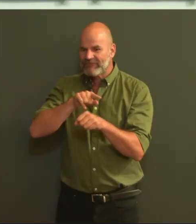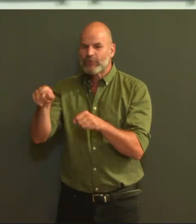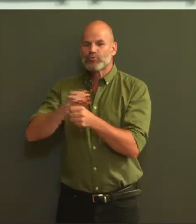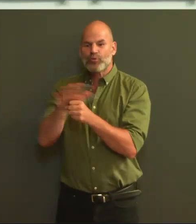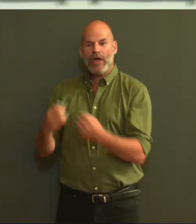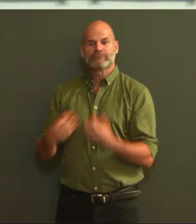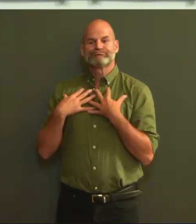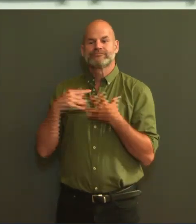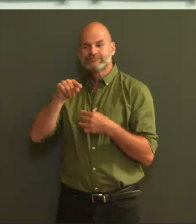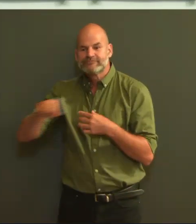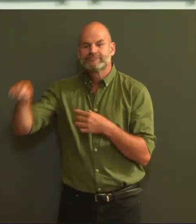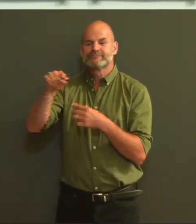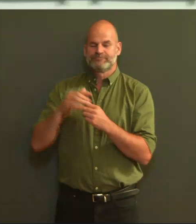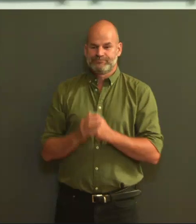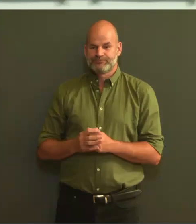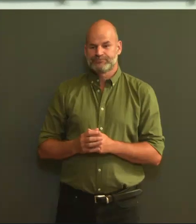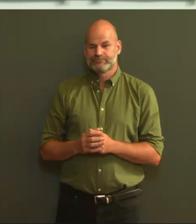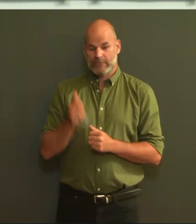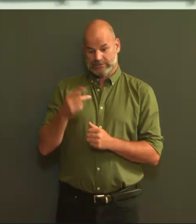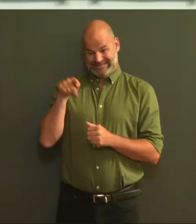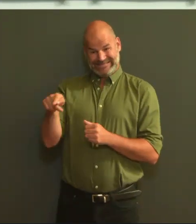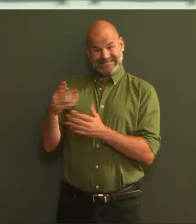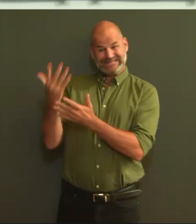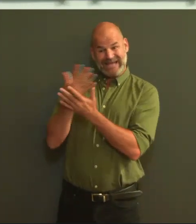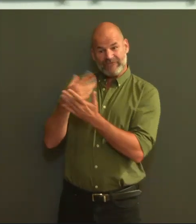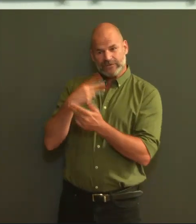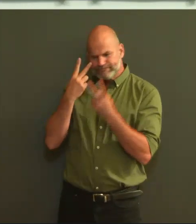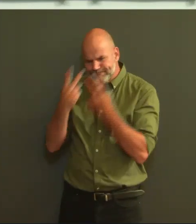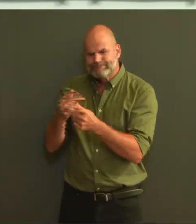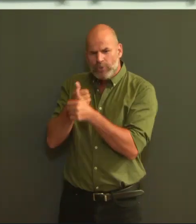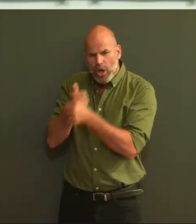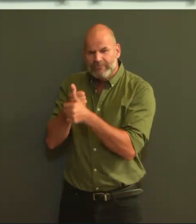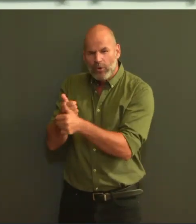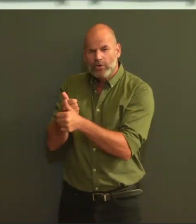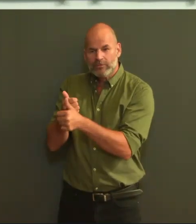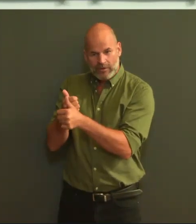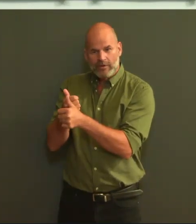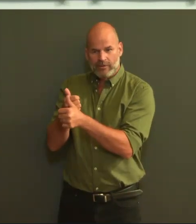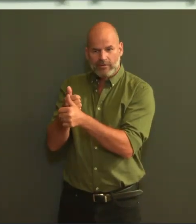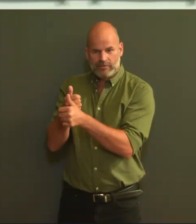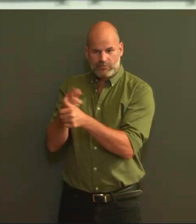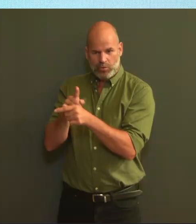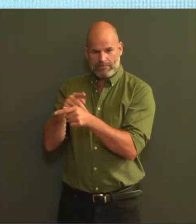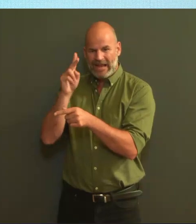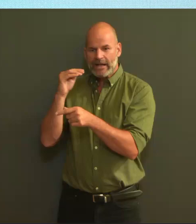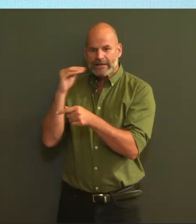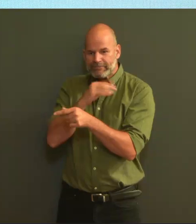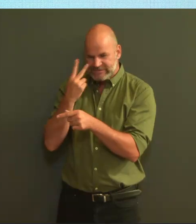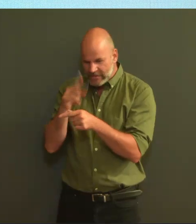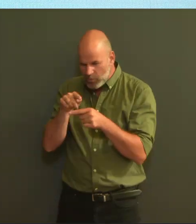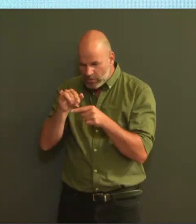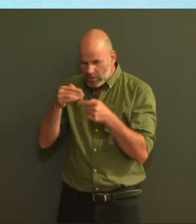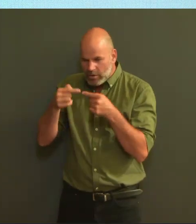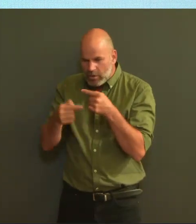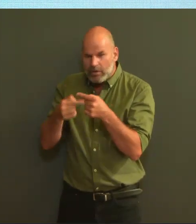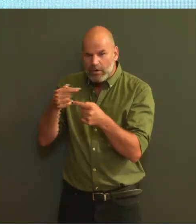momenteel beter toe om vroegtijdig na te gaan hoe de situatie aan het evolueren is.